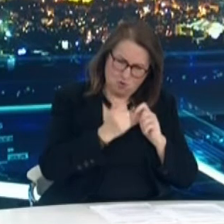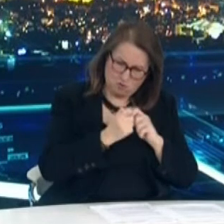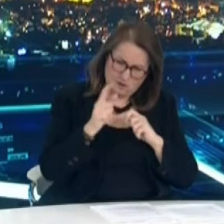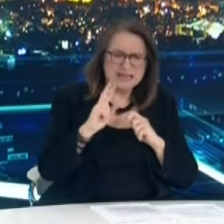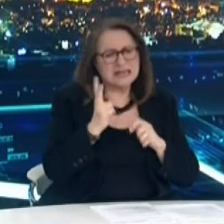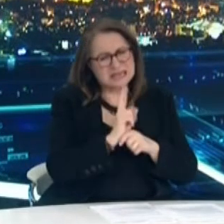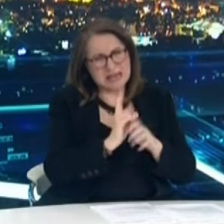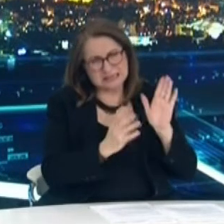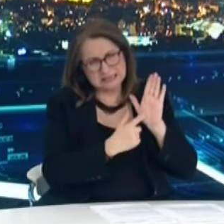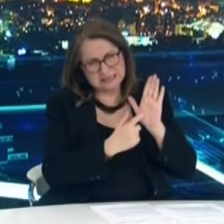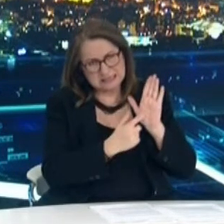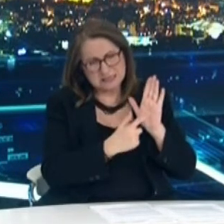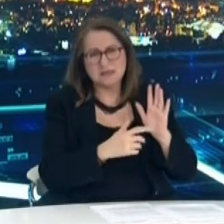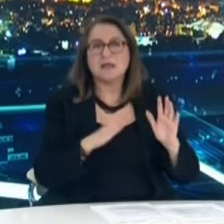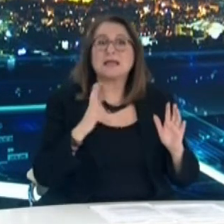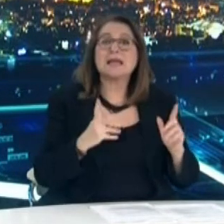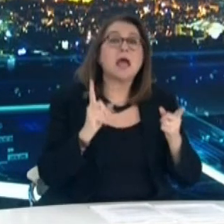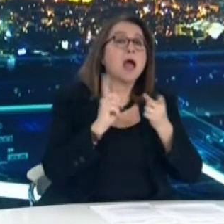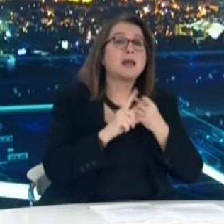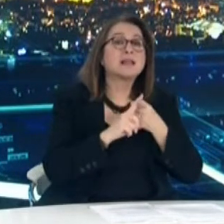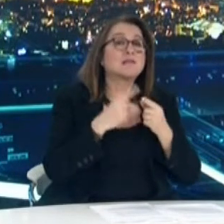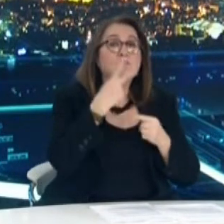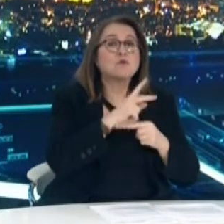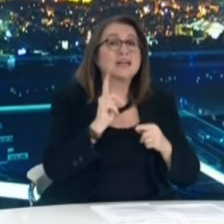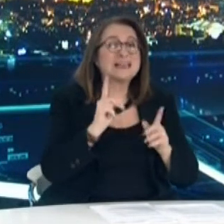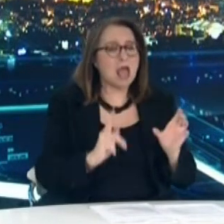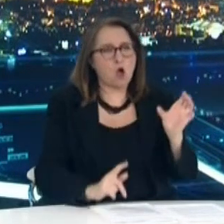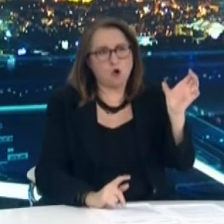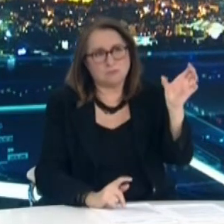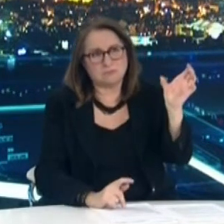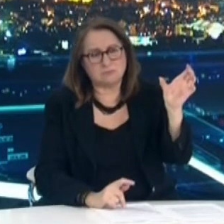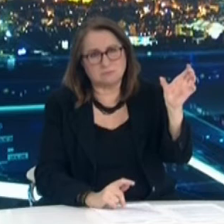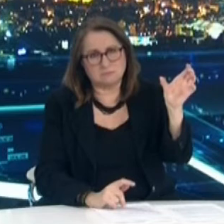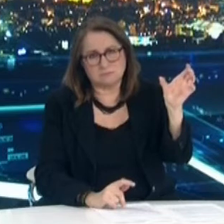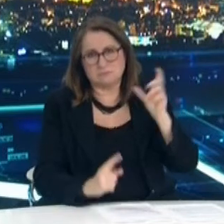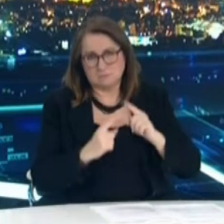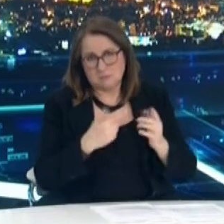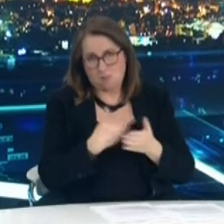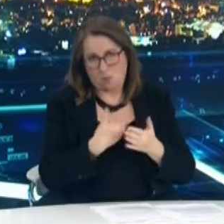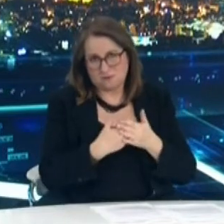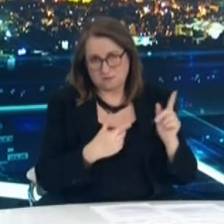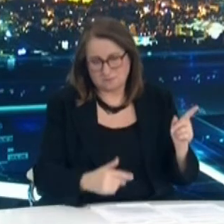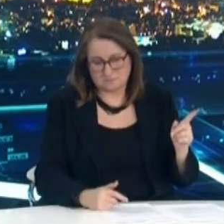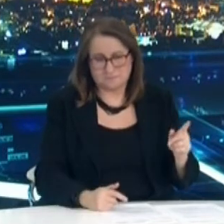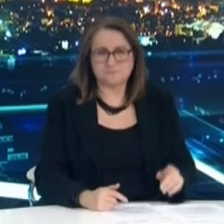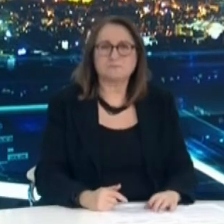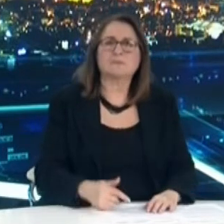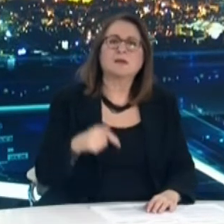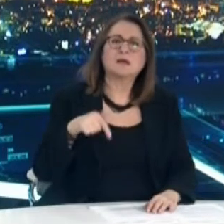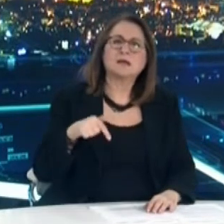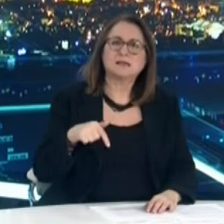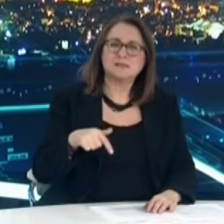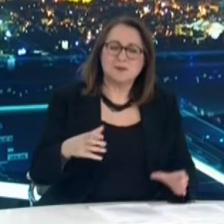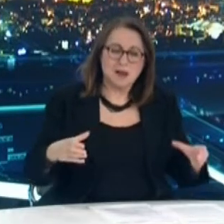βεβαίωση, καθώς και αποδεικτικό του ραντεβού με το ΚΤΕΟ. Επιπρόσθετα, η Επιτροπή αποφάσισε σήμερα ομόφωνα υπέρ του αιτήματος του Υπουργείου Παιδείας και